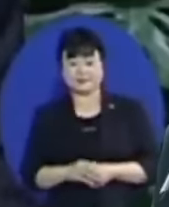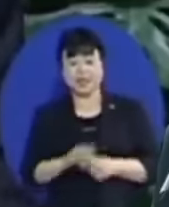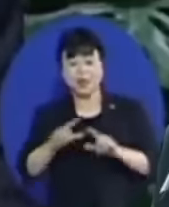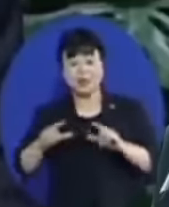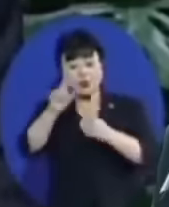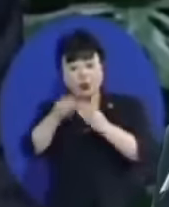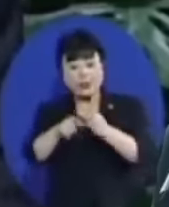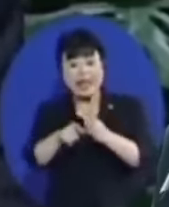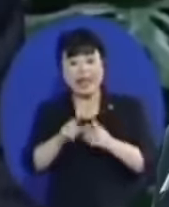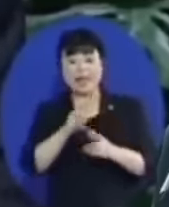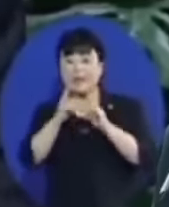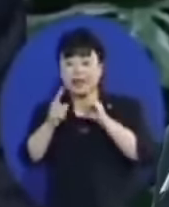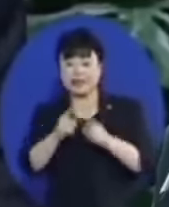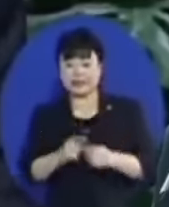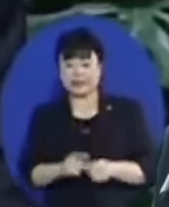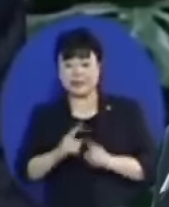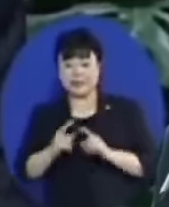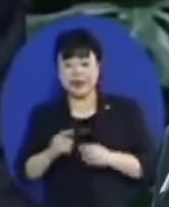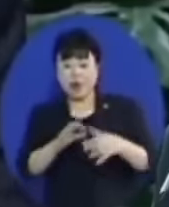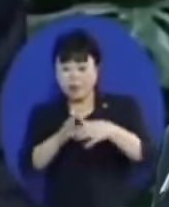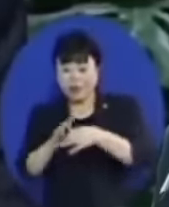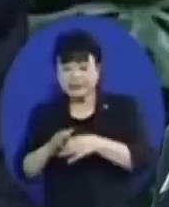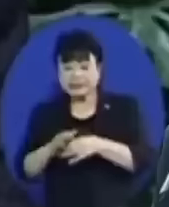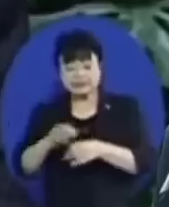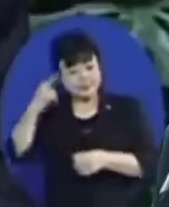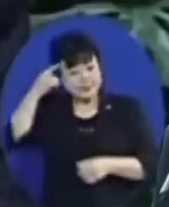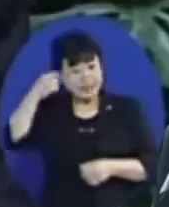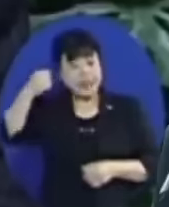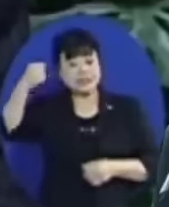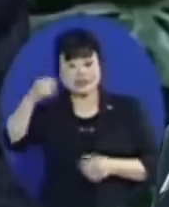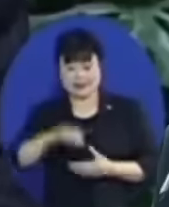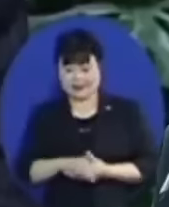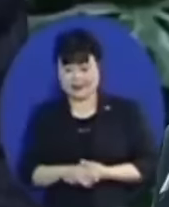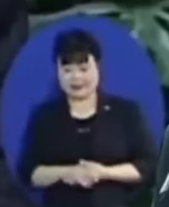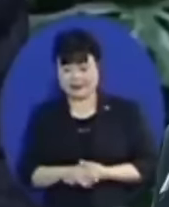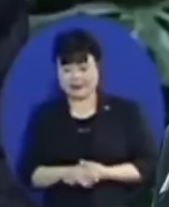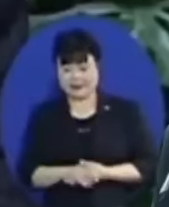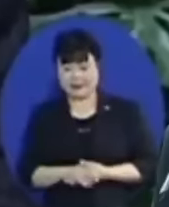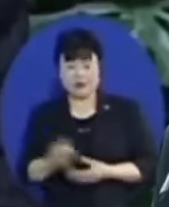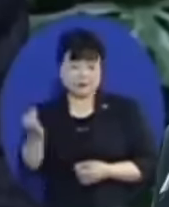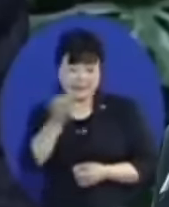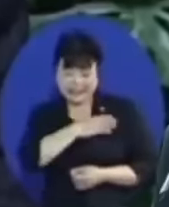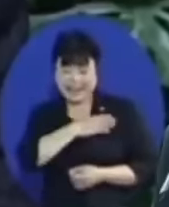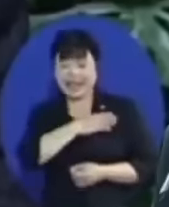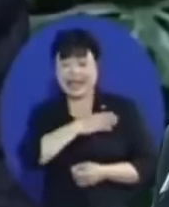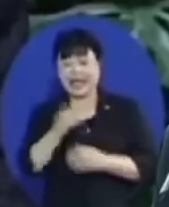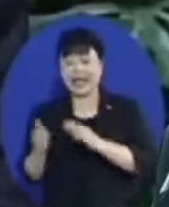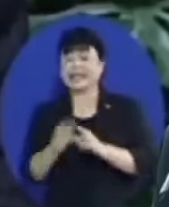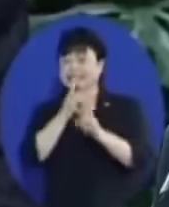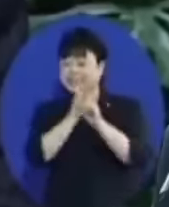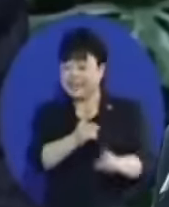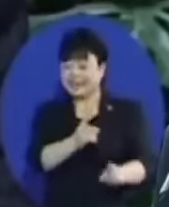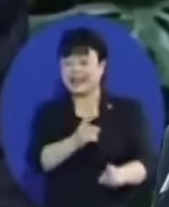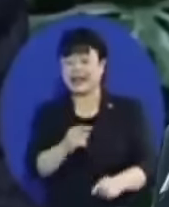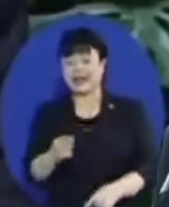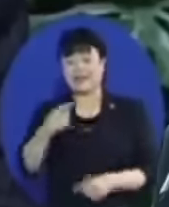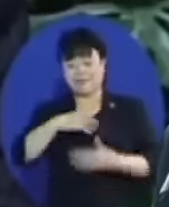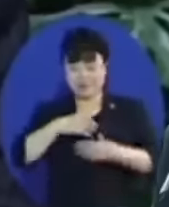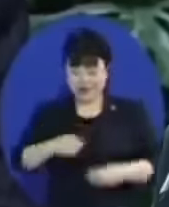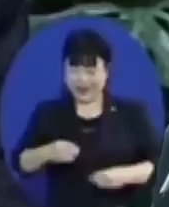일상생활에 평범하게 하는 말에 관심을 깊이 기울이십시오. 잘 산다, 승리한다,